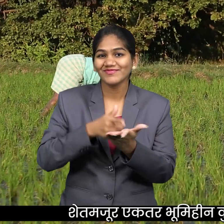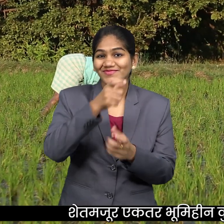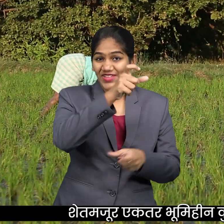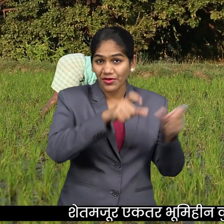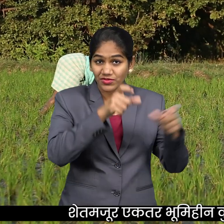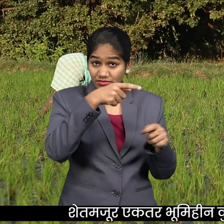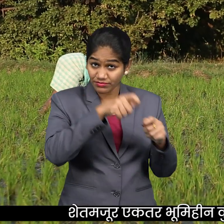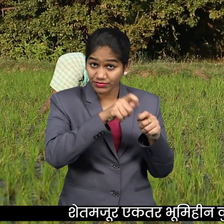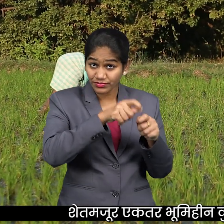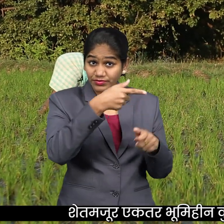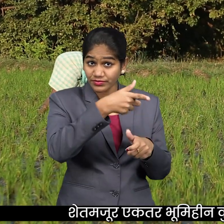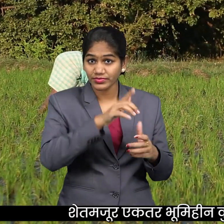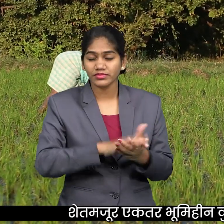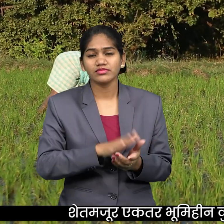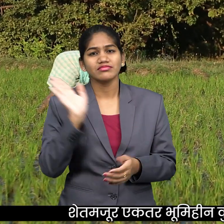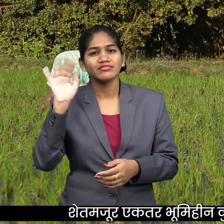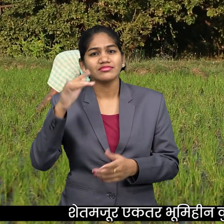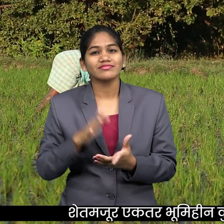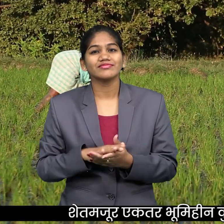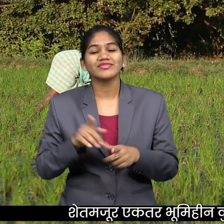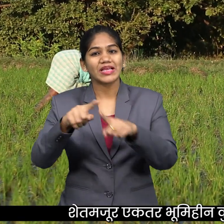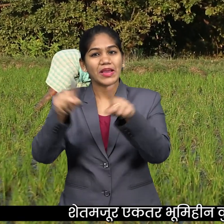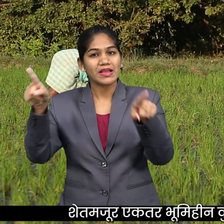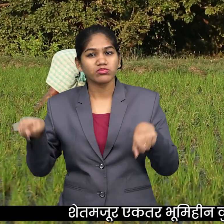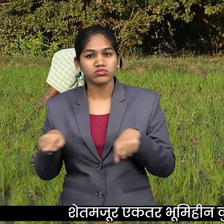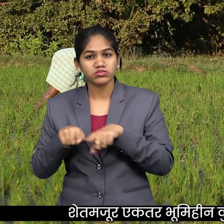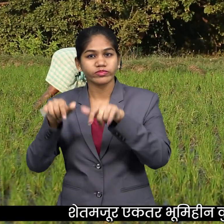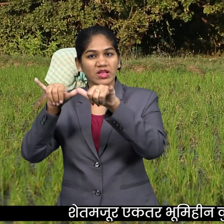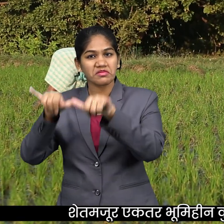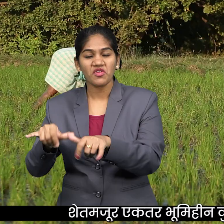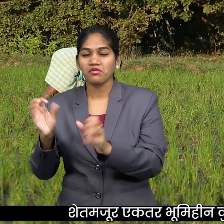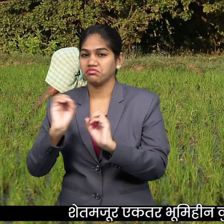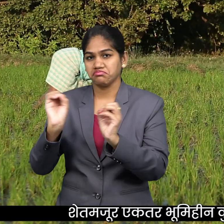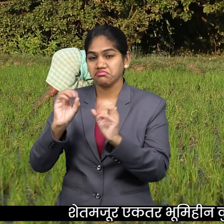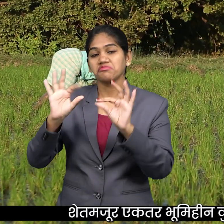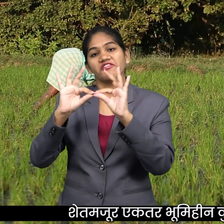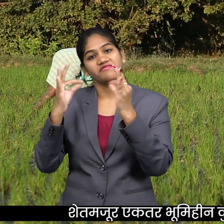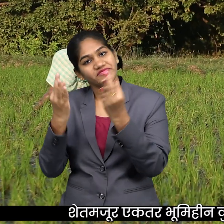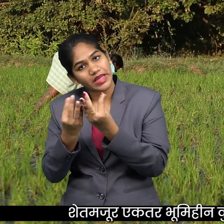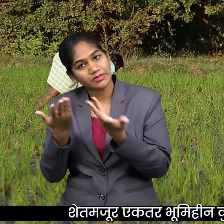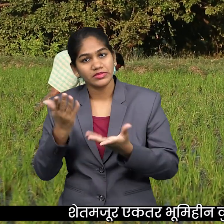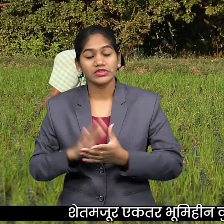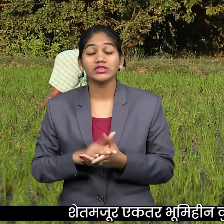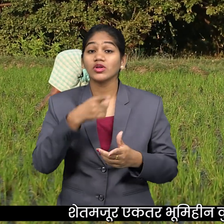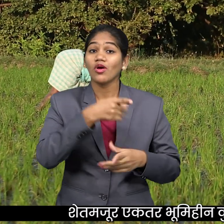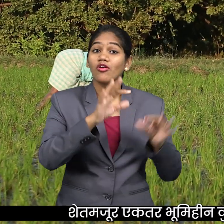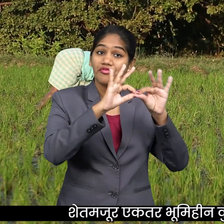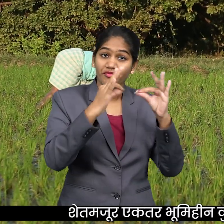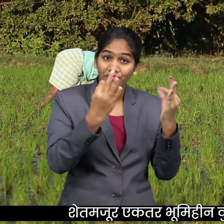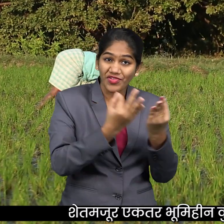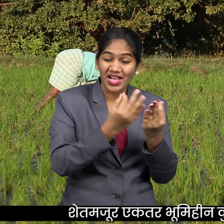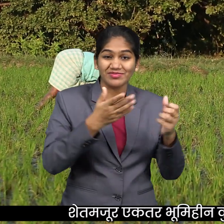शेतमजूर एकतर भूमिहीन कुटुंबातून येतात किंवा जमिनीच्या छोट्या